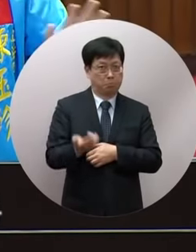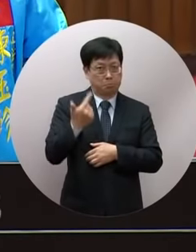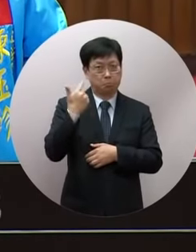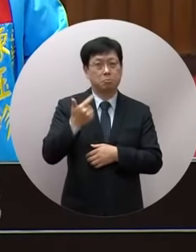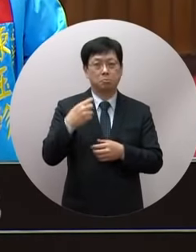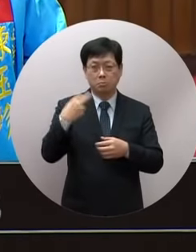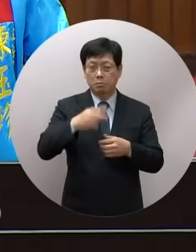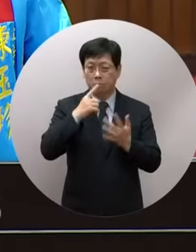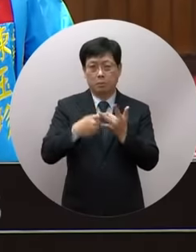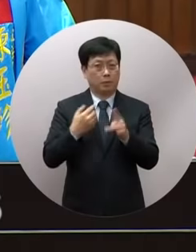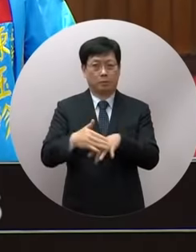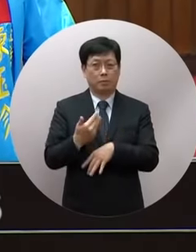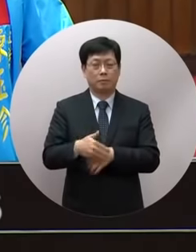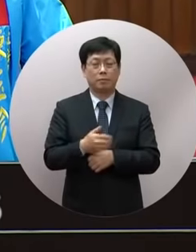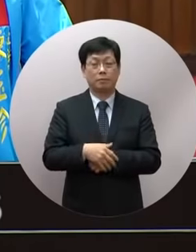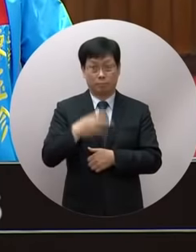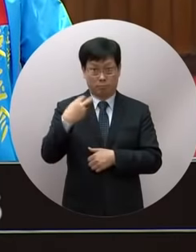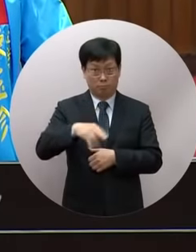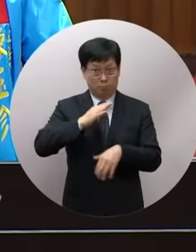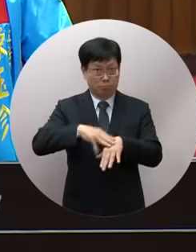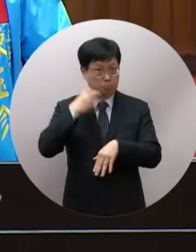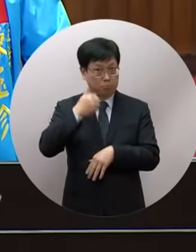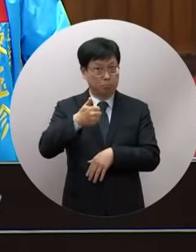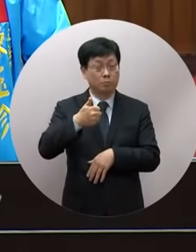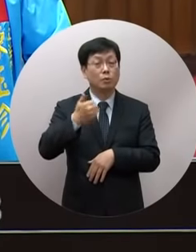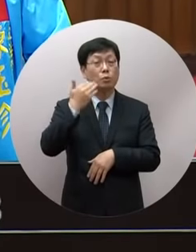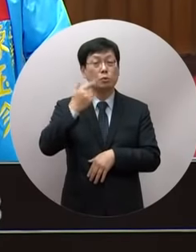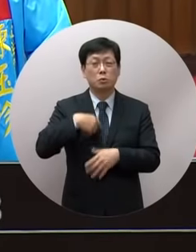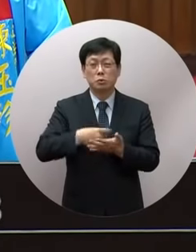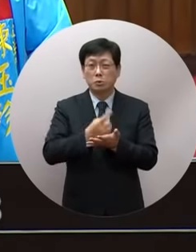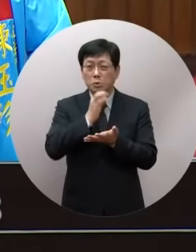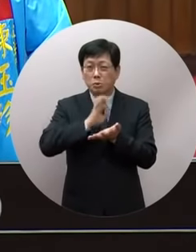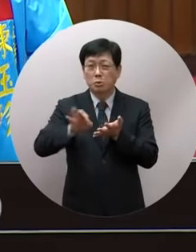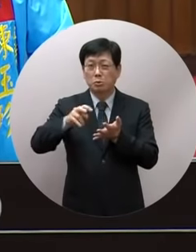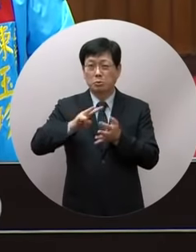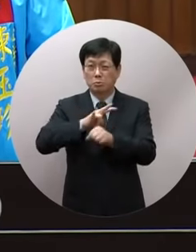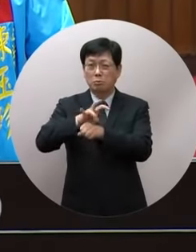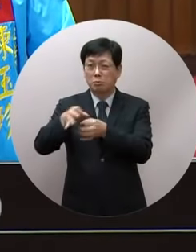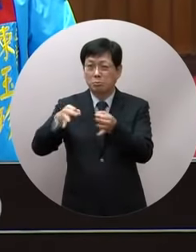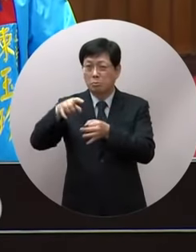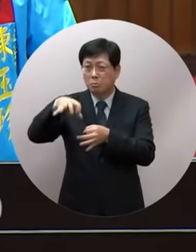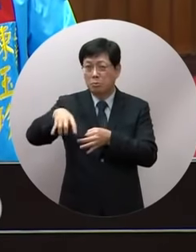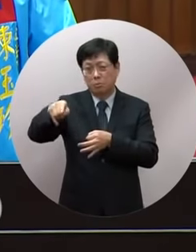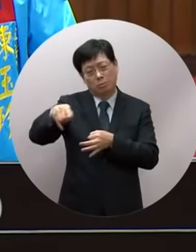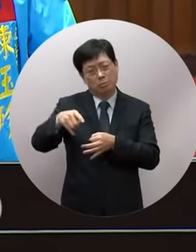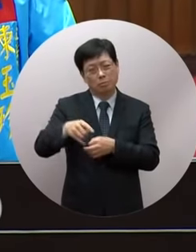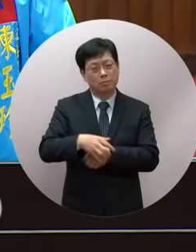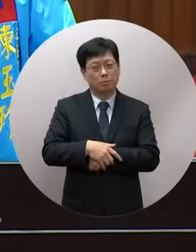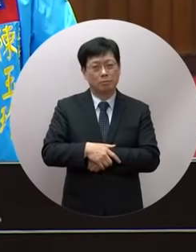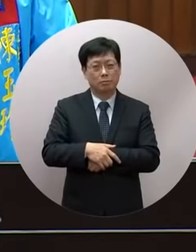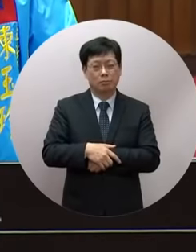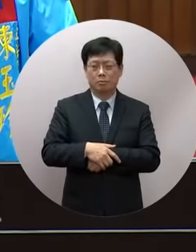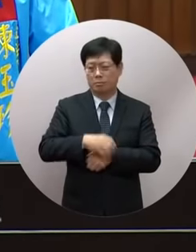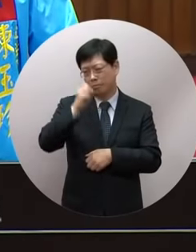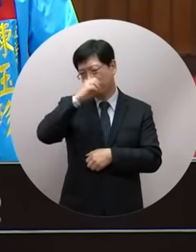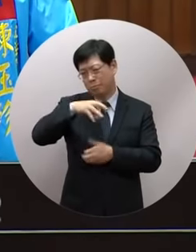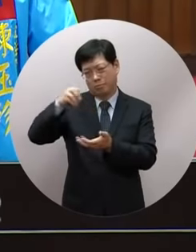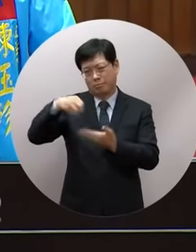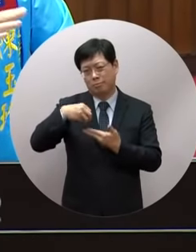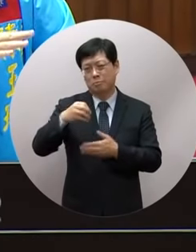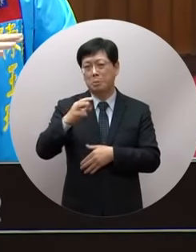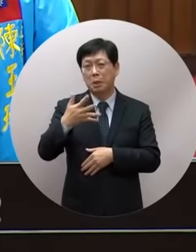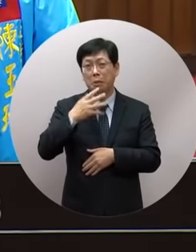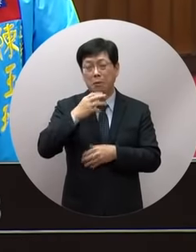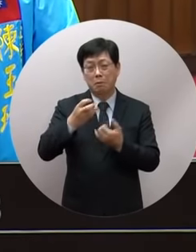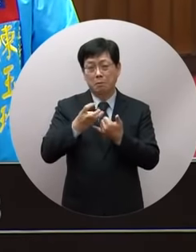且不会遗漏，而且算是效率也很好。如果你只用超商这一类的点来讲，不好领，因为